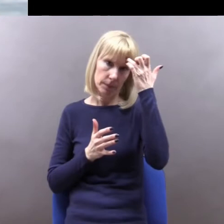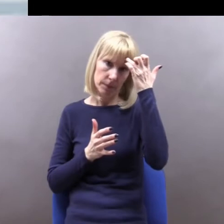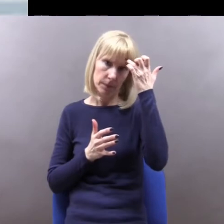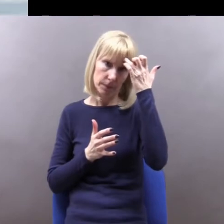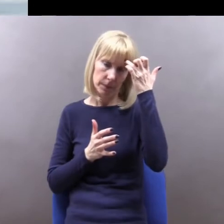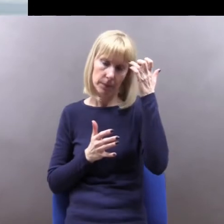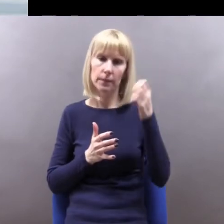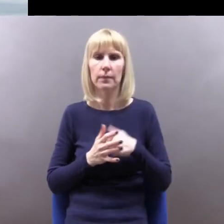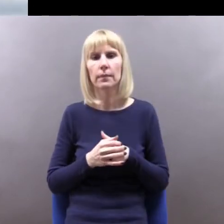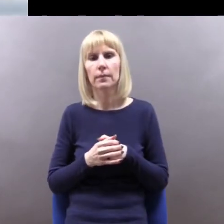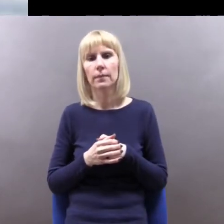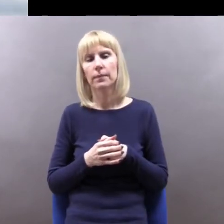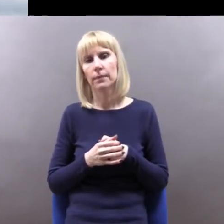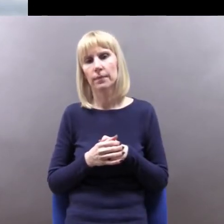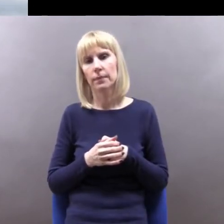Przepraszam.